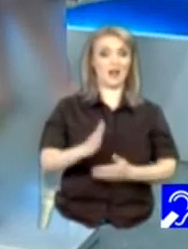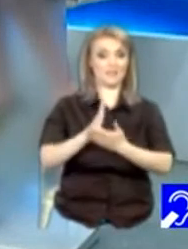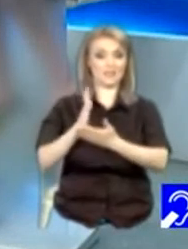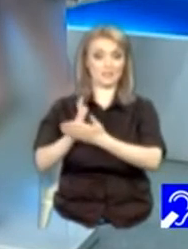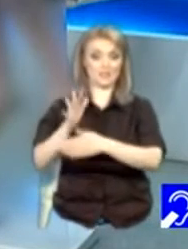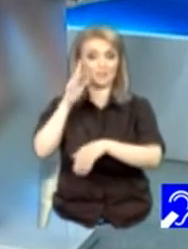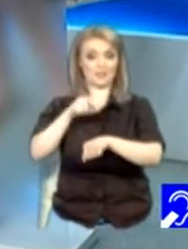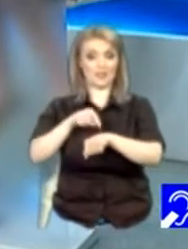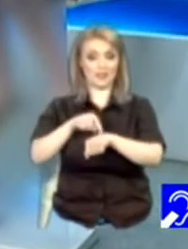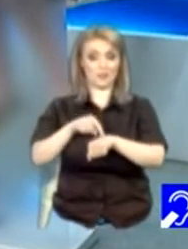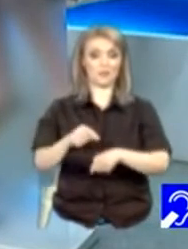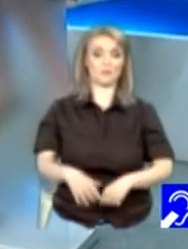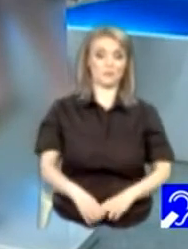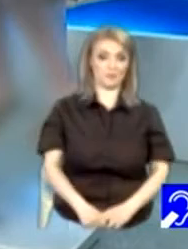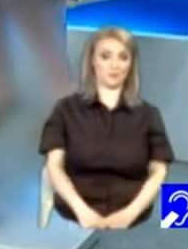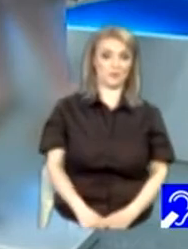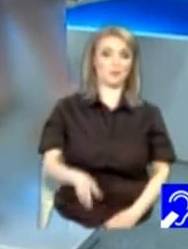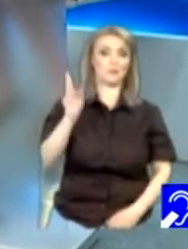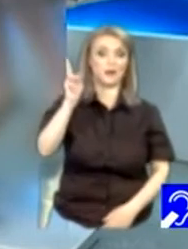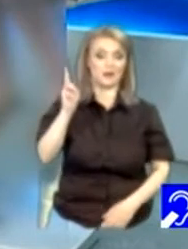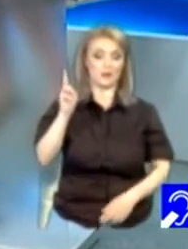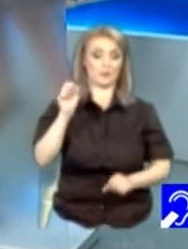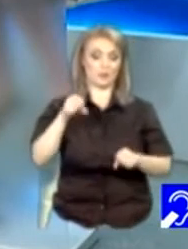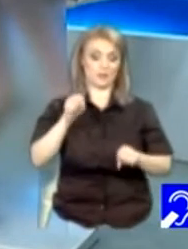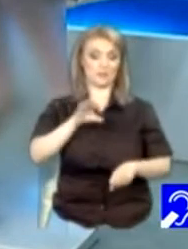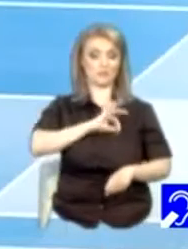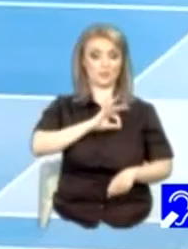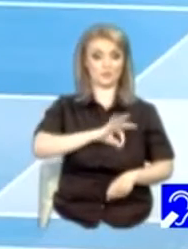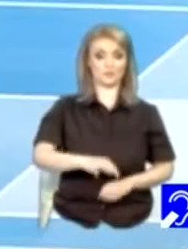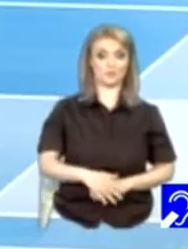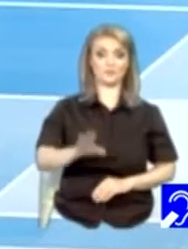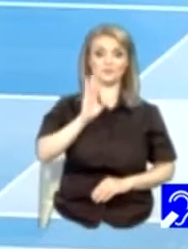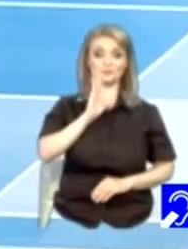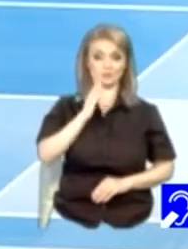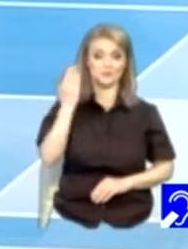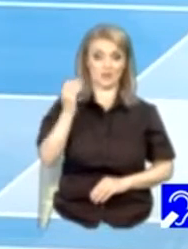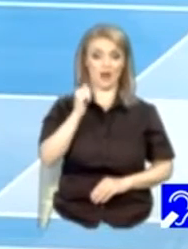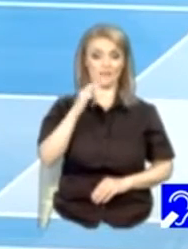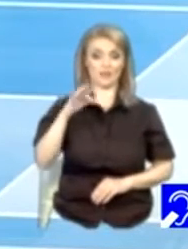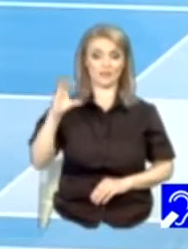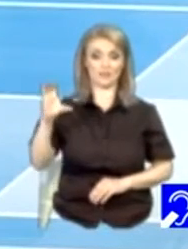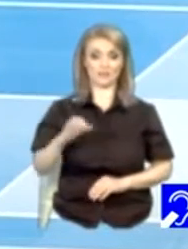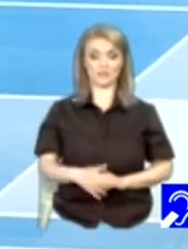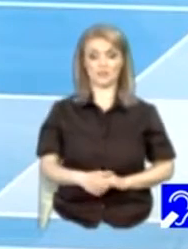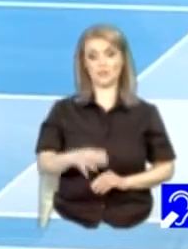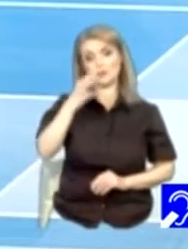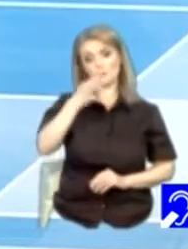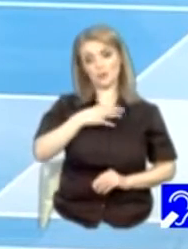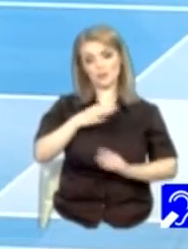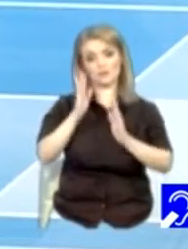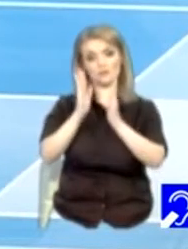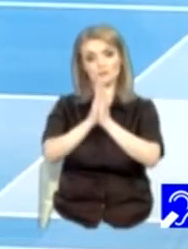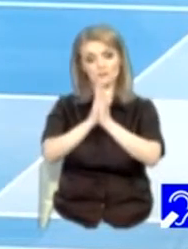pe care le puteți folosi. Doamna Afanas, spuneți-ne